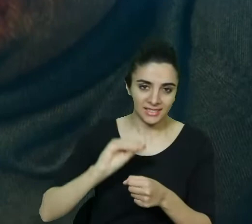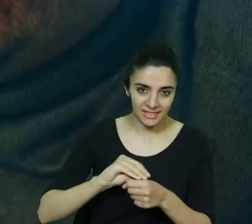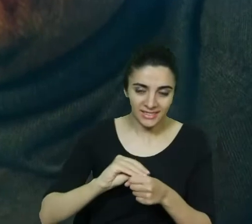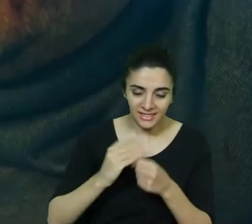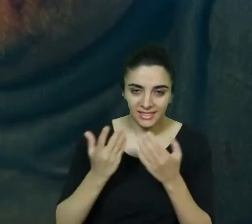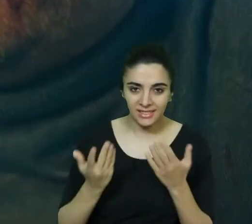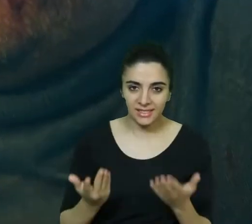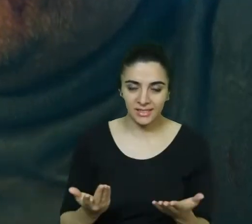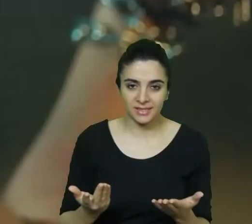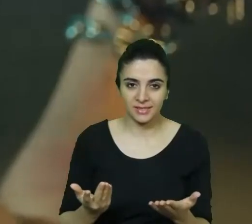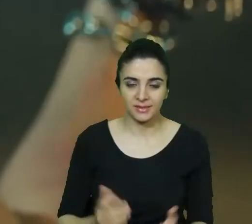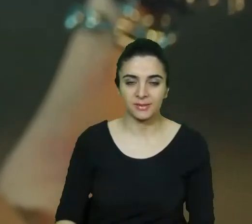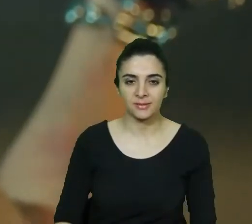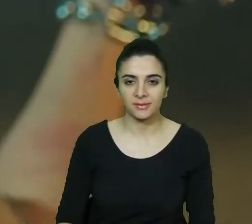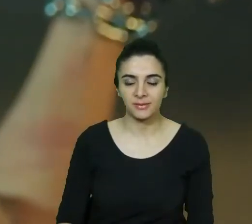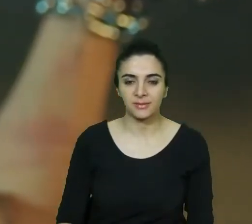dağlardan.